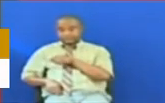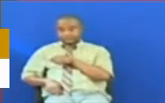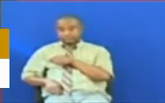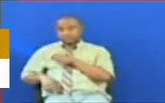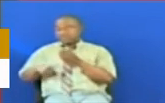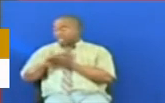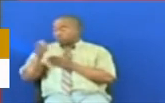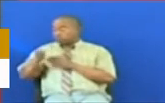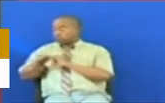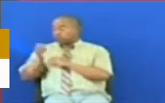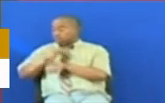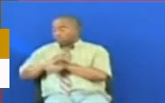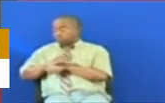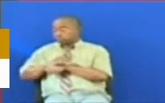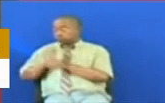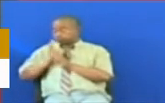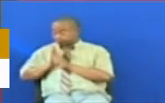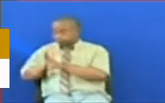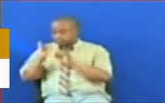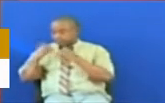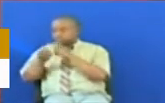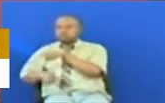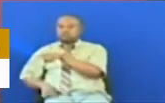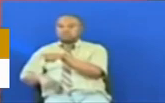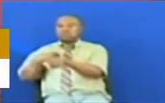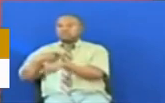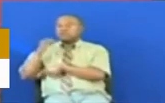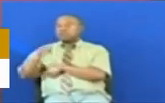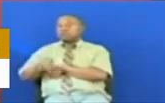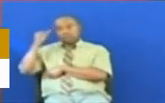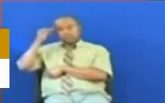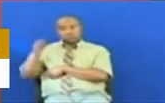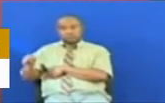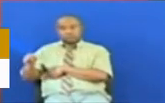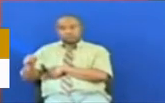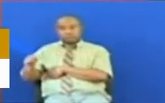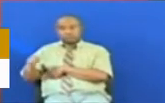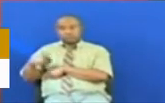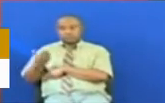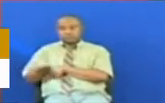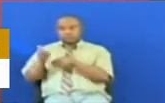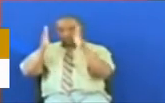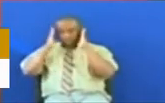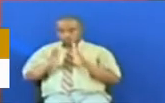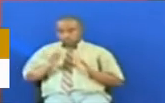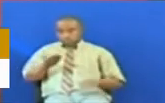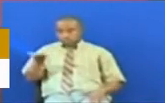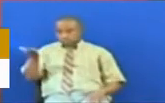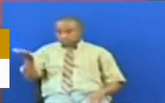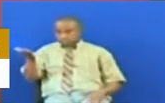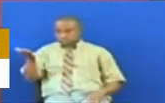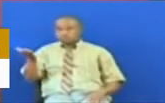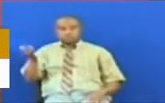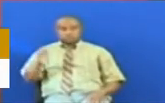watu competent wa kuendesha hii taasisi. Kwa hiyo napingana na maoni hayo, na Mheshimiwa Spika, nadhani ni ya kuyapuzia.